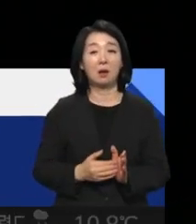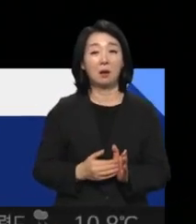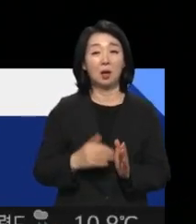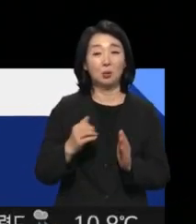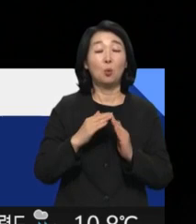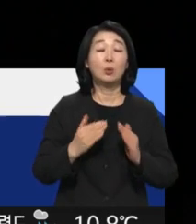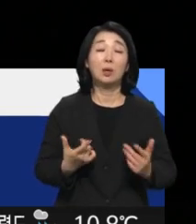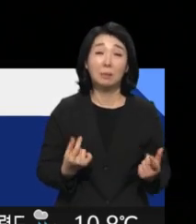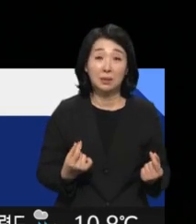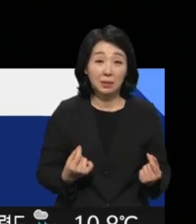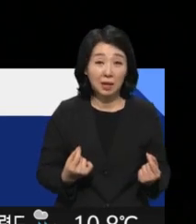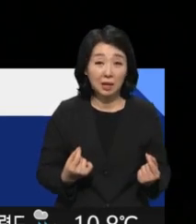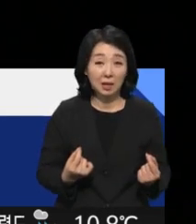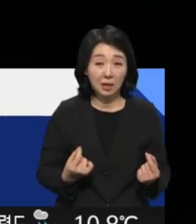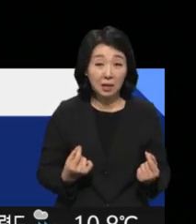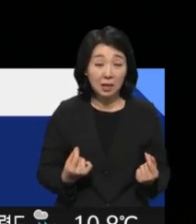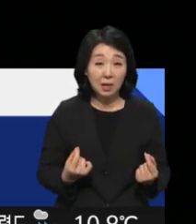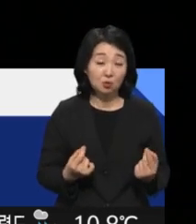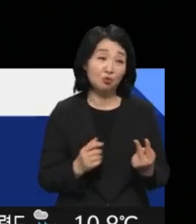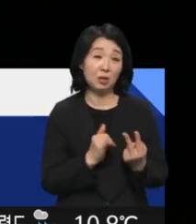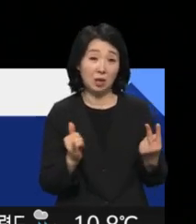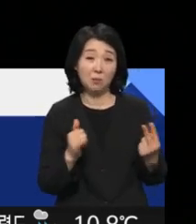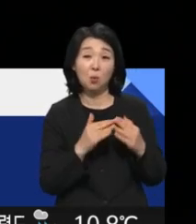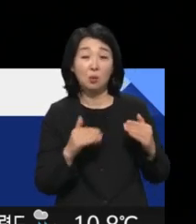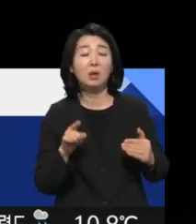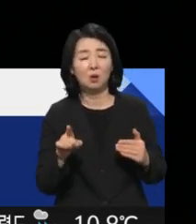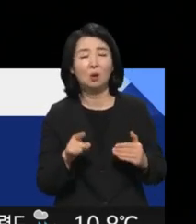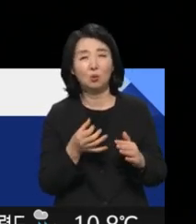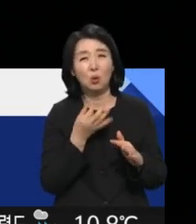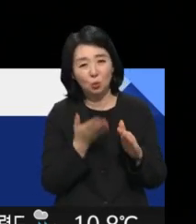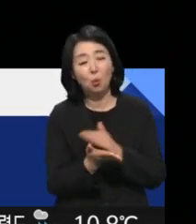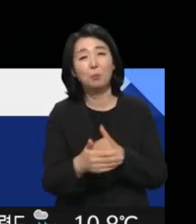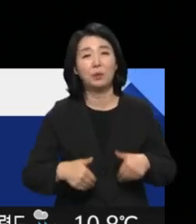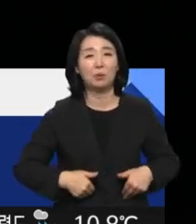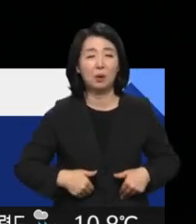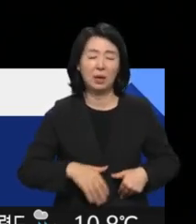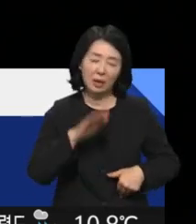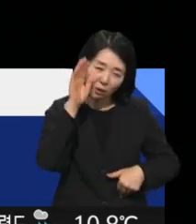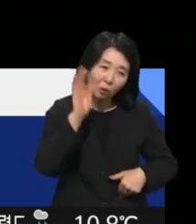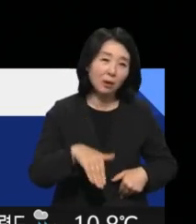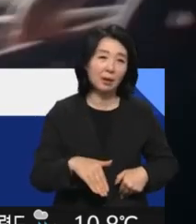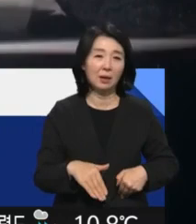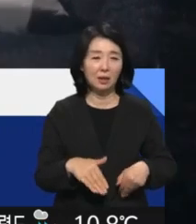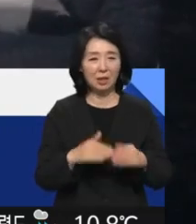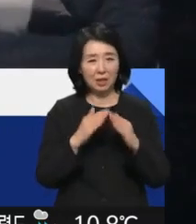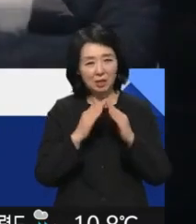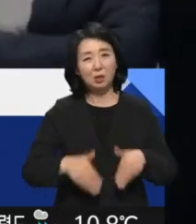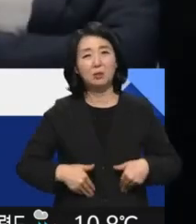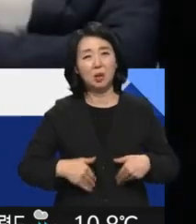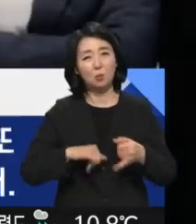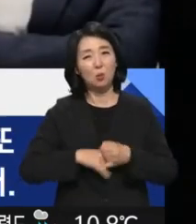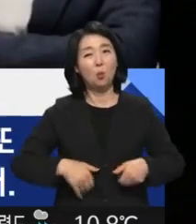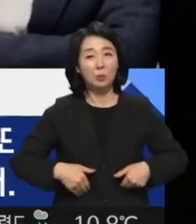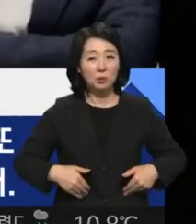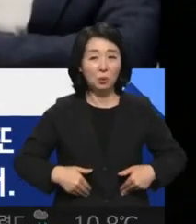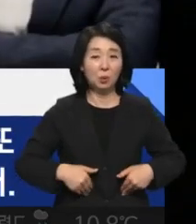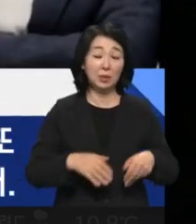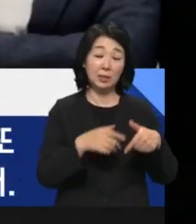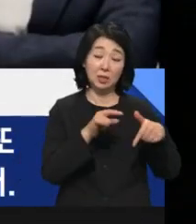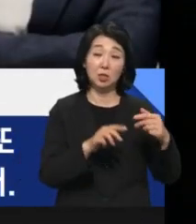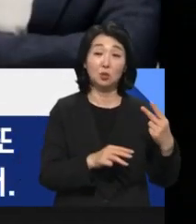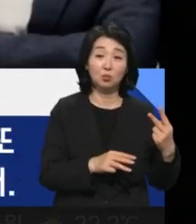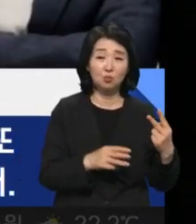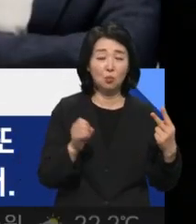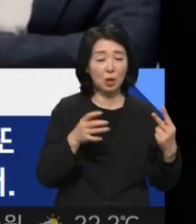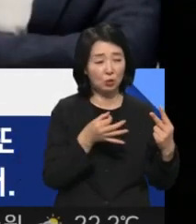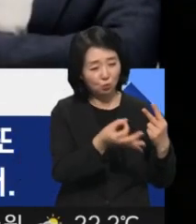이나 이 둘 다 둘은 또 호남이잖아. 거기 해야 돼, 오빠. 그러니까. 아이, 오빠 호남은 해야 돼. 그래서 난 인천 두라고 원래 안